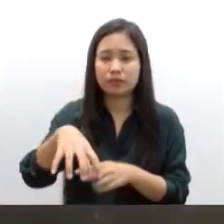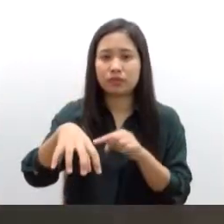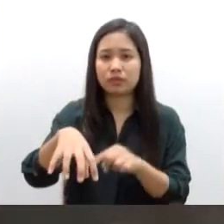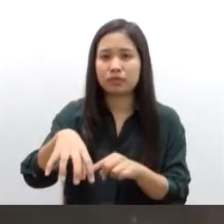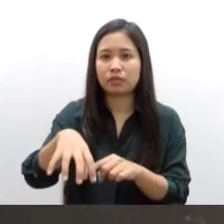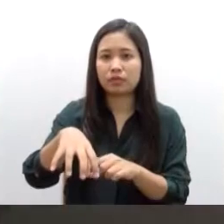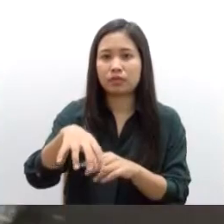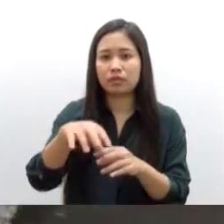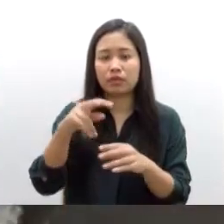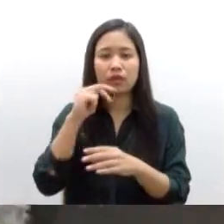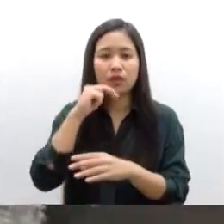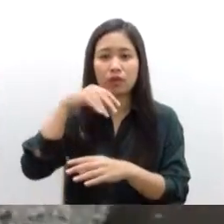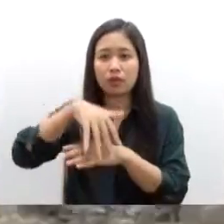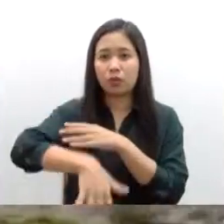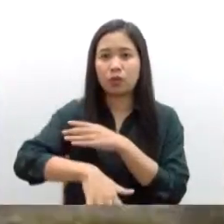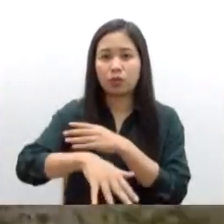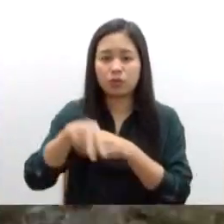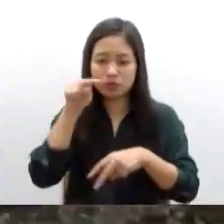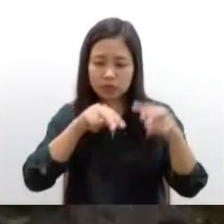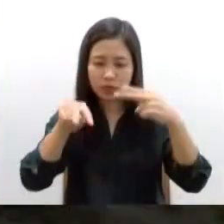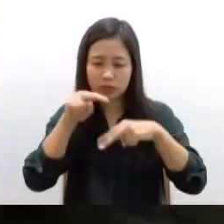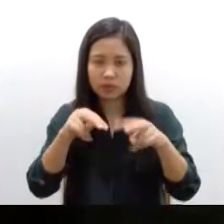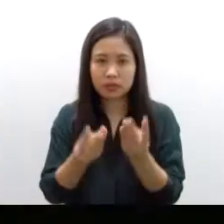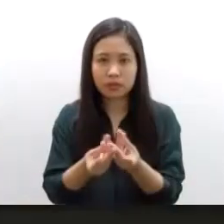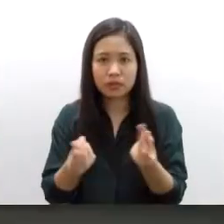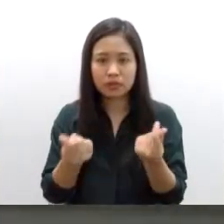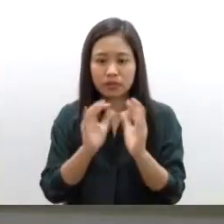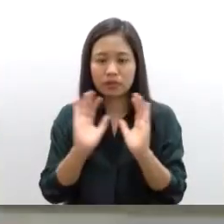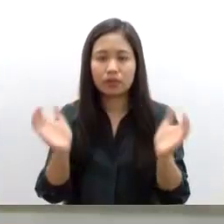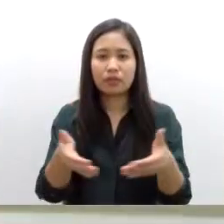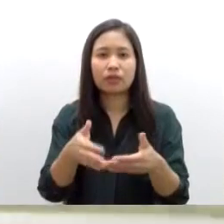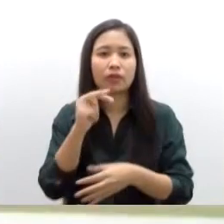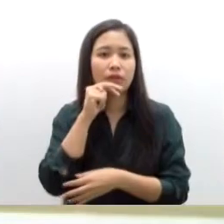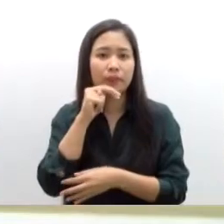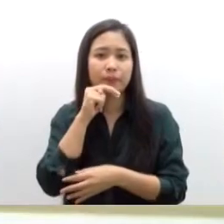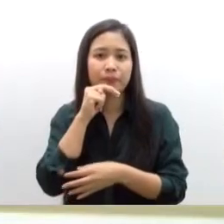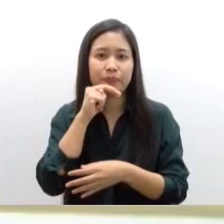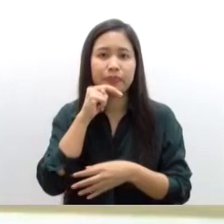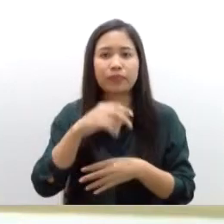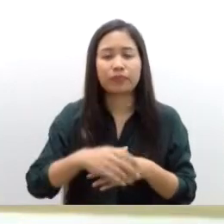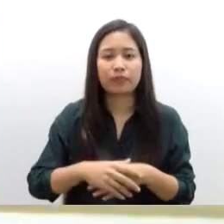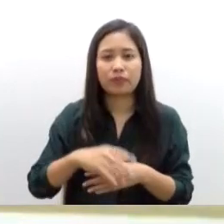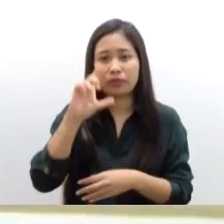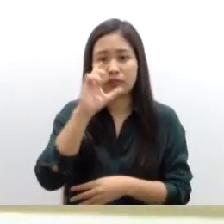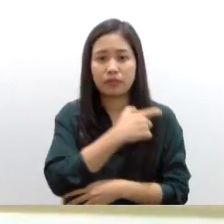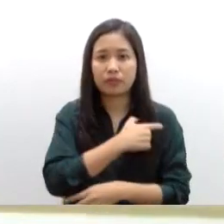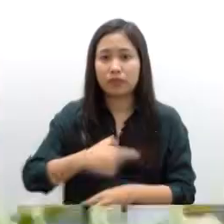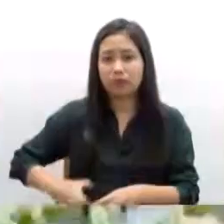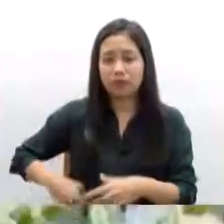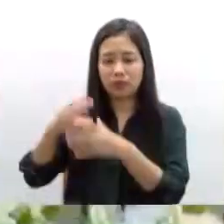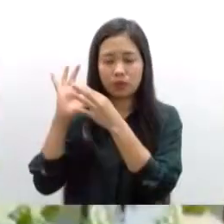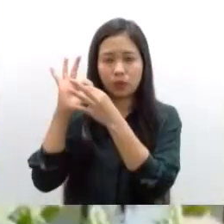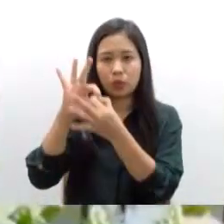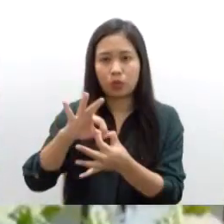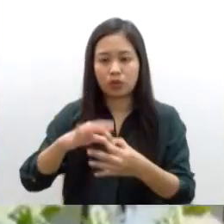จังหวัดนครนายกเพื่อกำหนดพื้นที่สร้างอ่างเก็บน้ำคลองสีเสียดในหลวงรัชกาลที่9ทรงมีความห่วงใยในชี